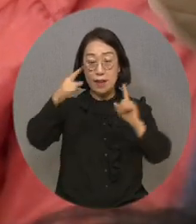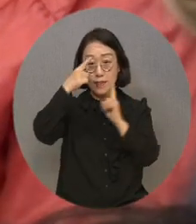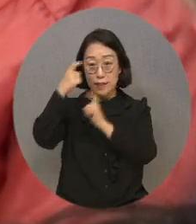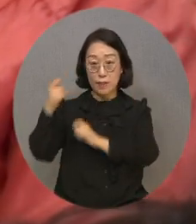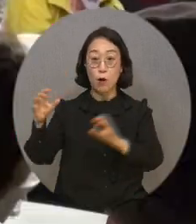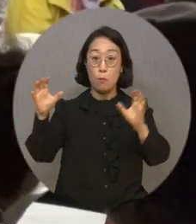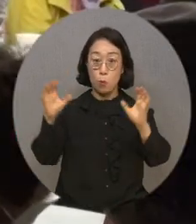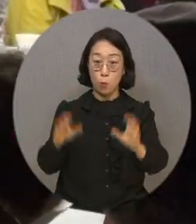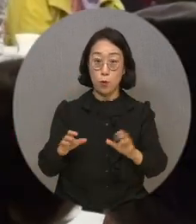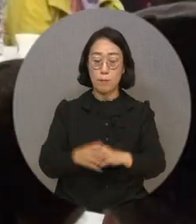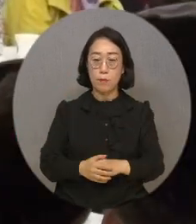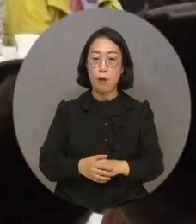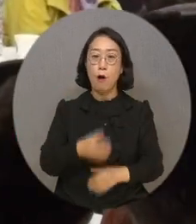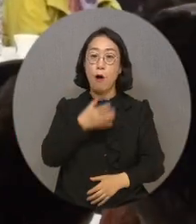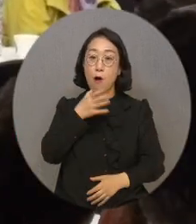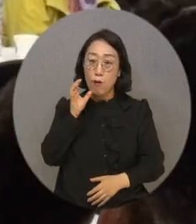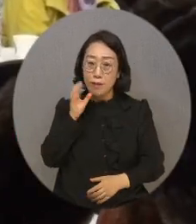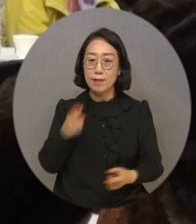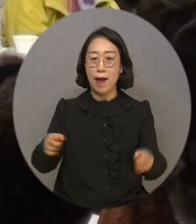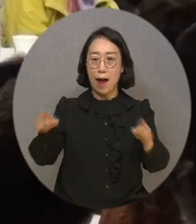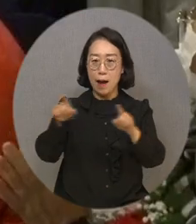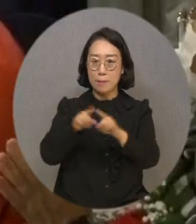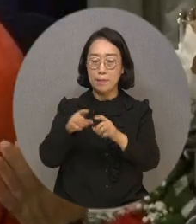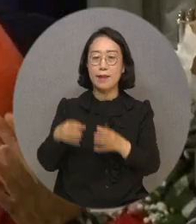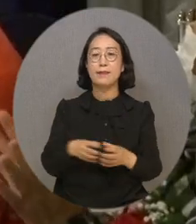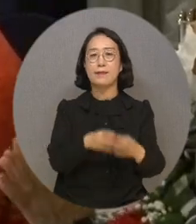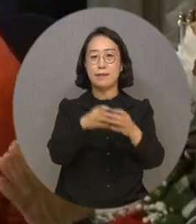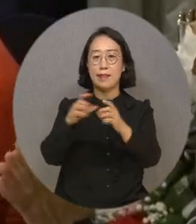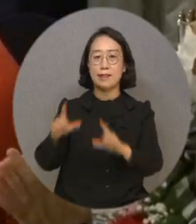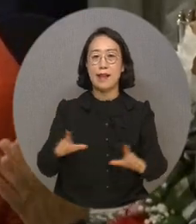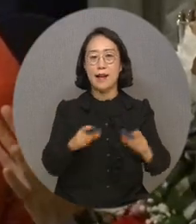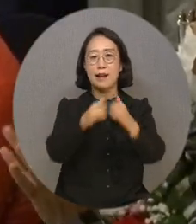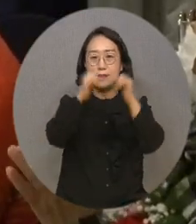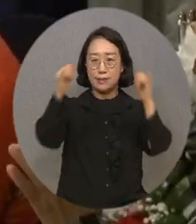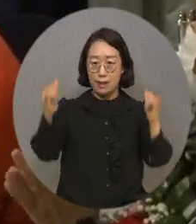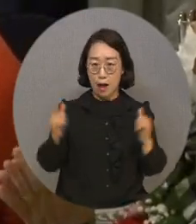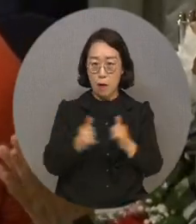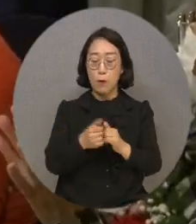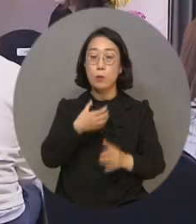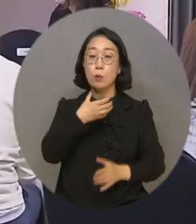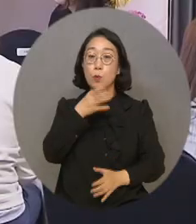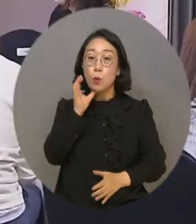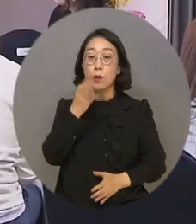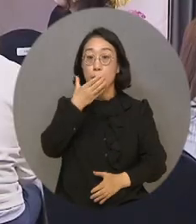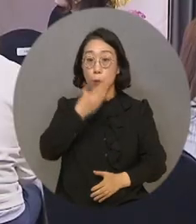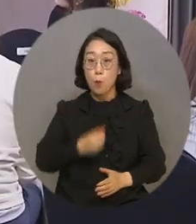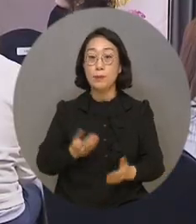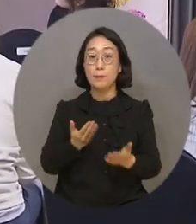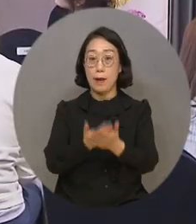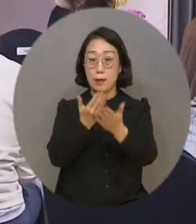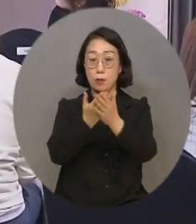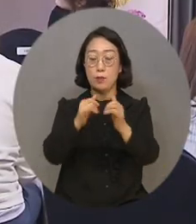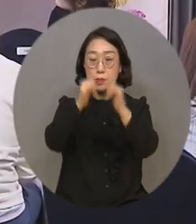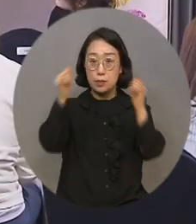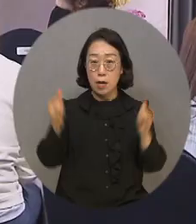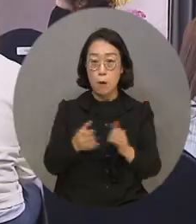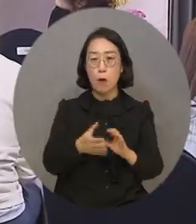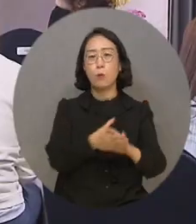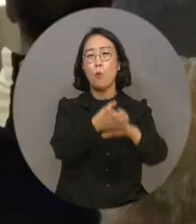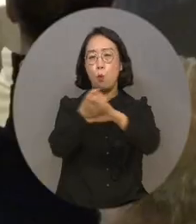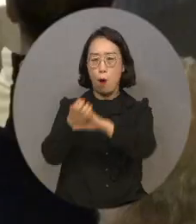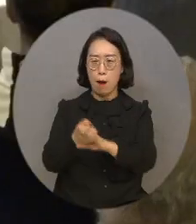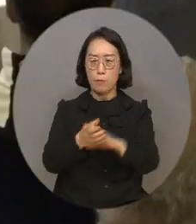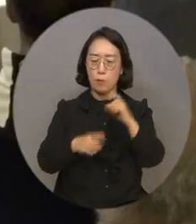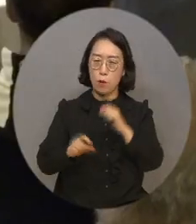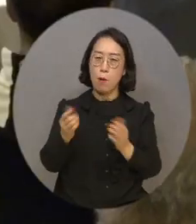통해 어르신들과 함께 어울려 살아가는 사회 그리고 노인복지 증진을 통해서 사회 통합에 한 발짝 더